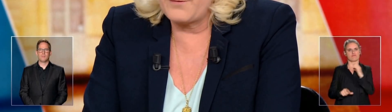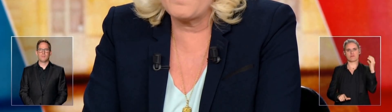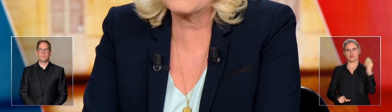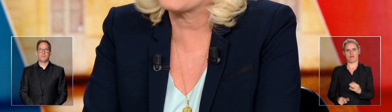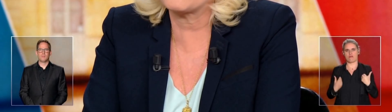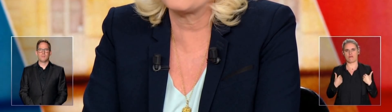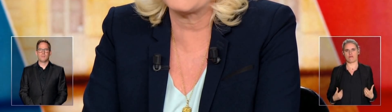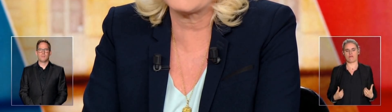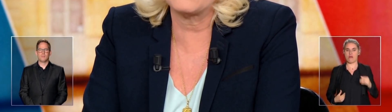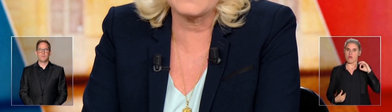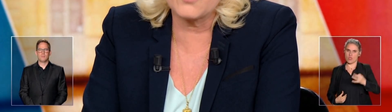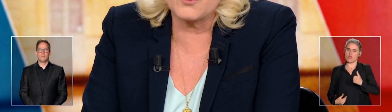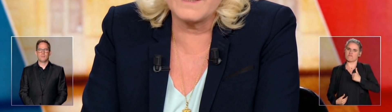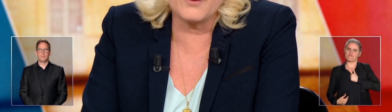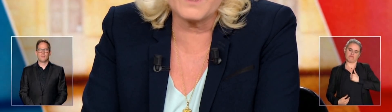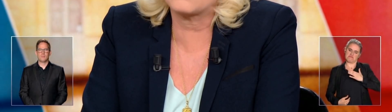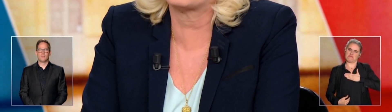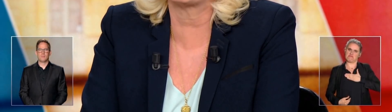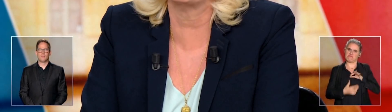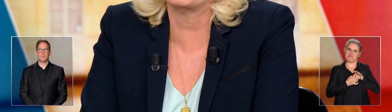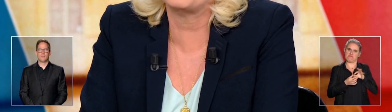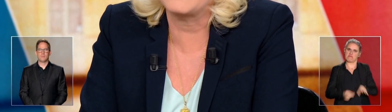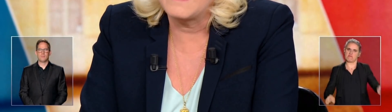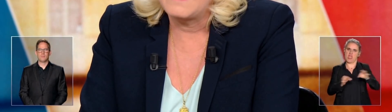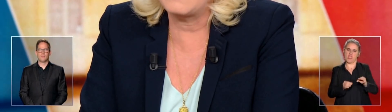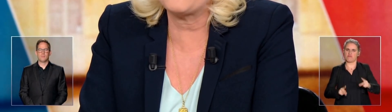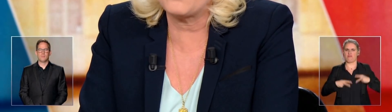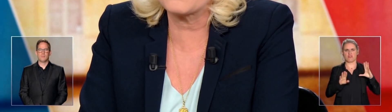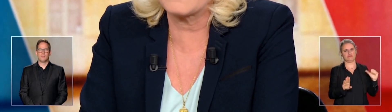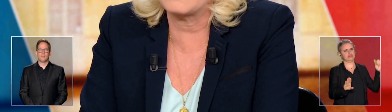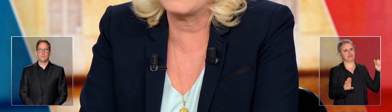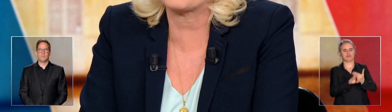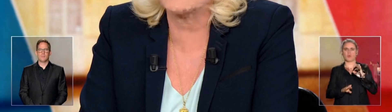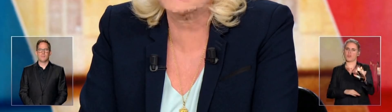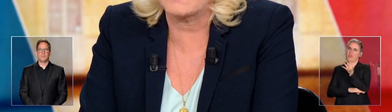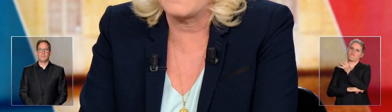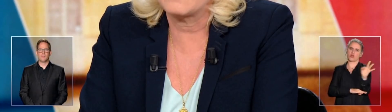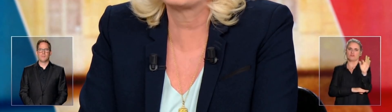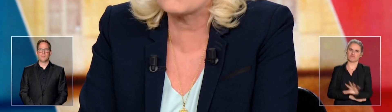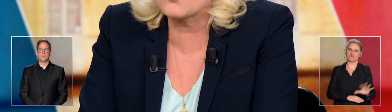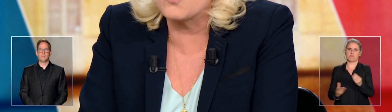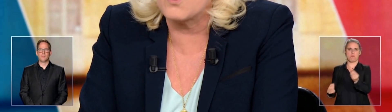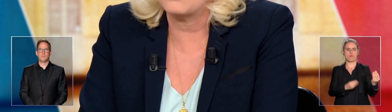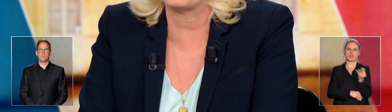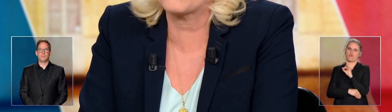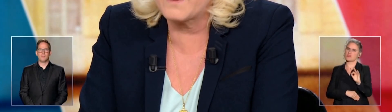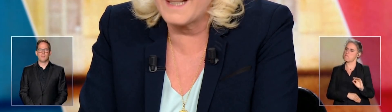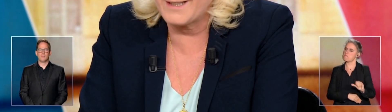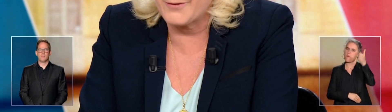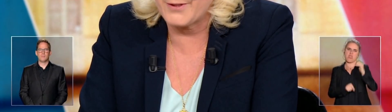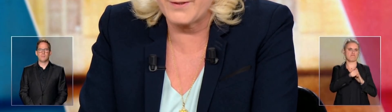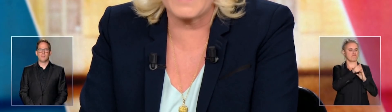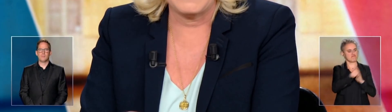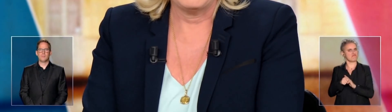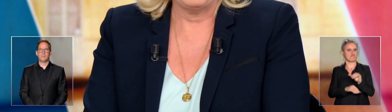que je défends parce que je suis une patriote et que je les démontrer toute ma vie la france et les français toujours en toutes